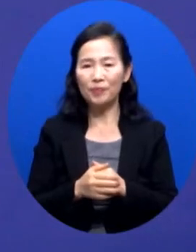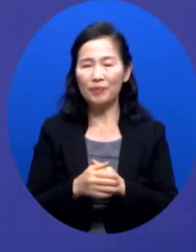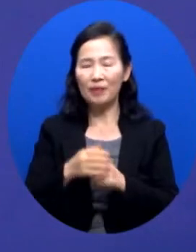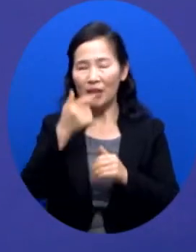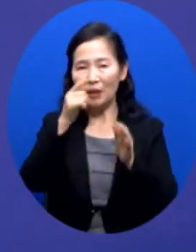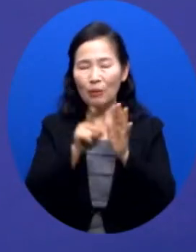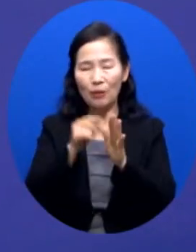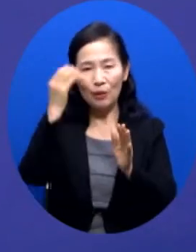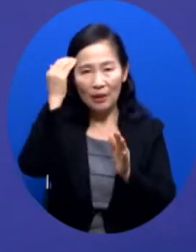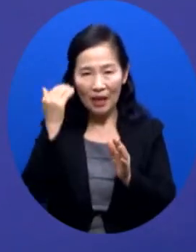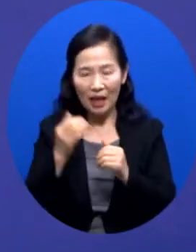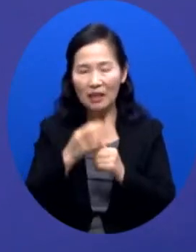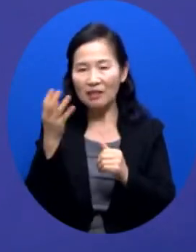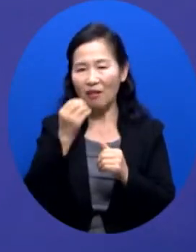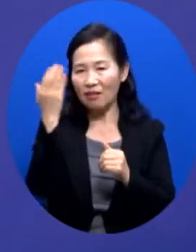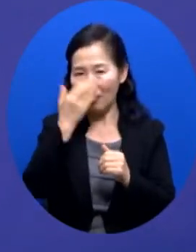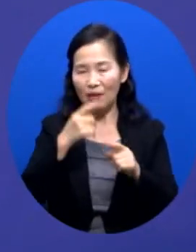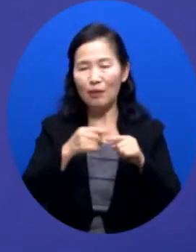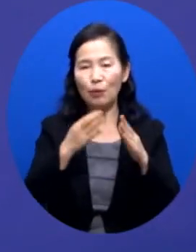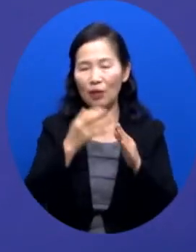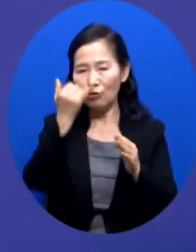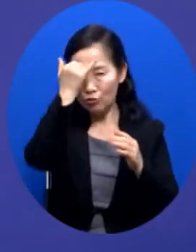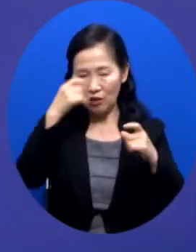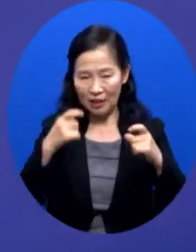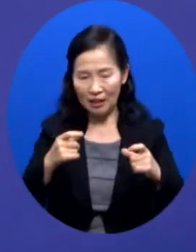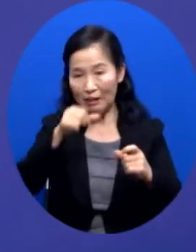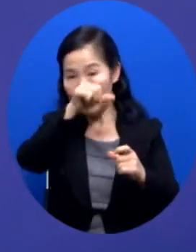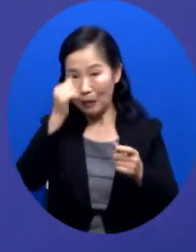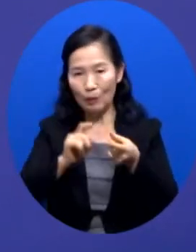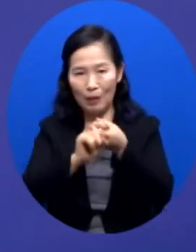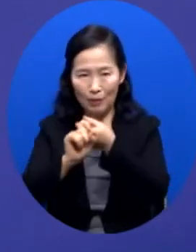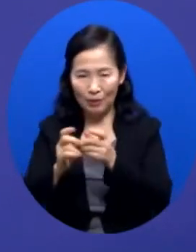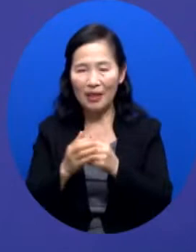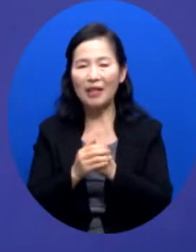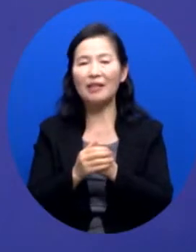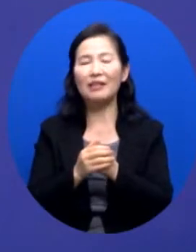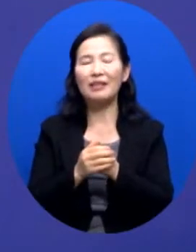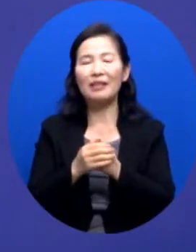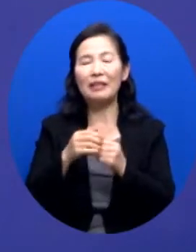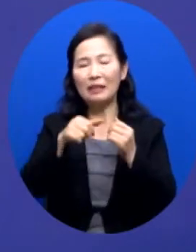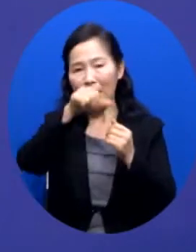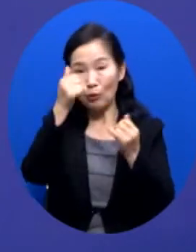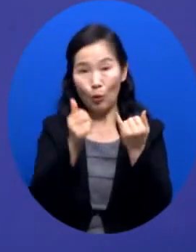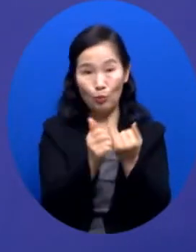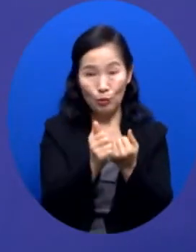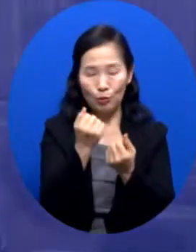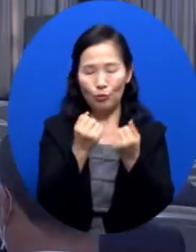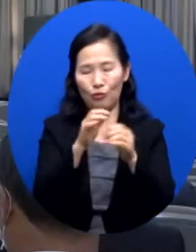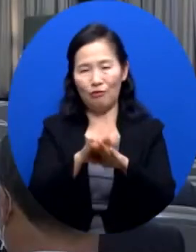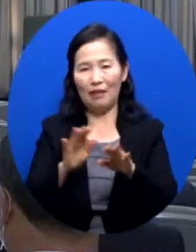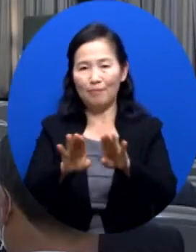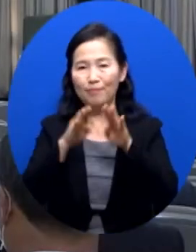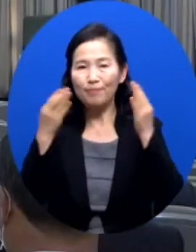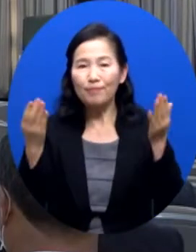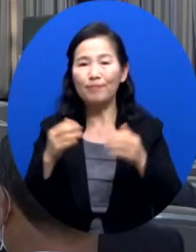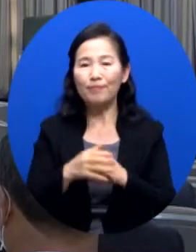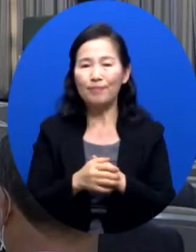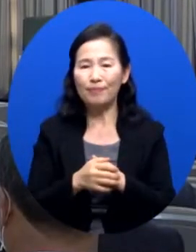기독교 대한 성결교회 충청지역 장로 협의회가 22회 장로부부 수련회를 개최했습니다